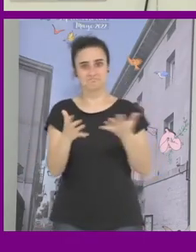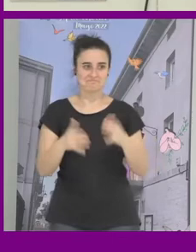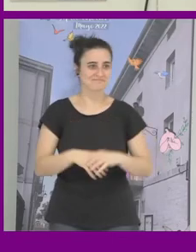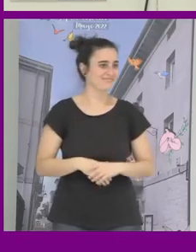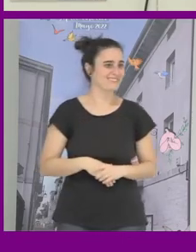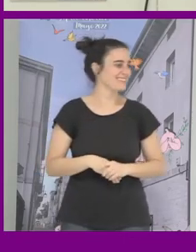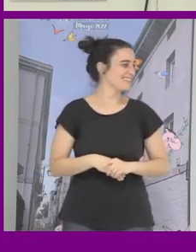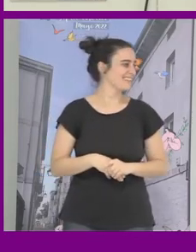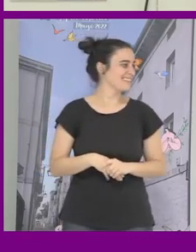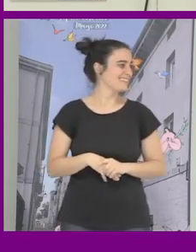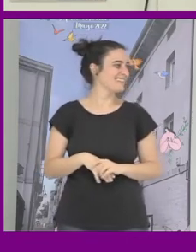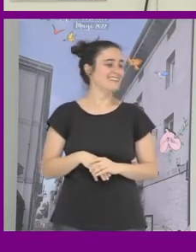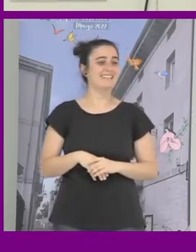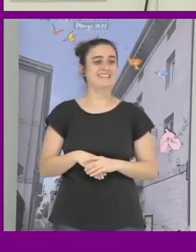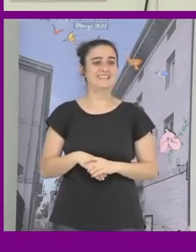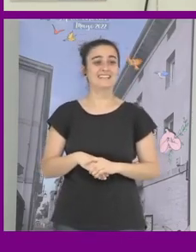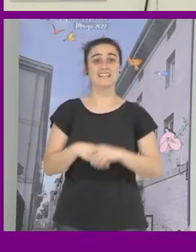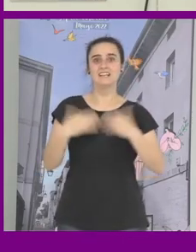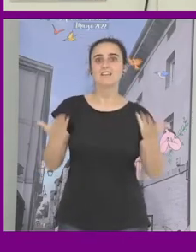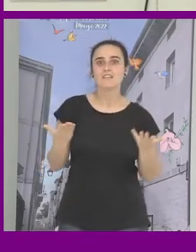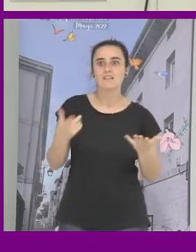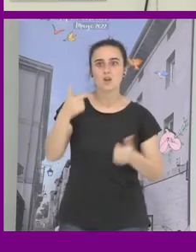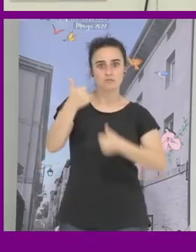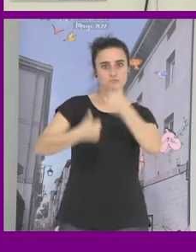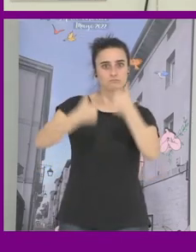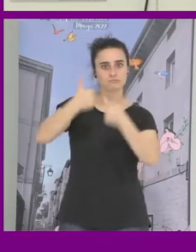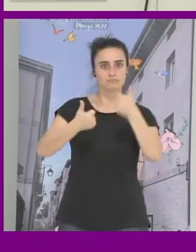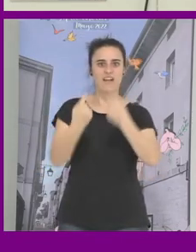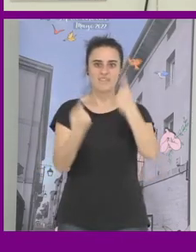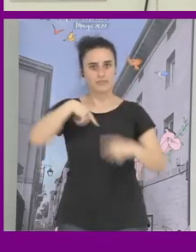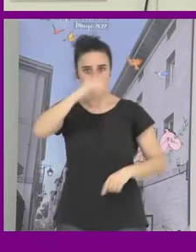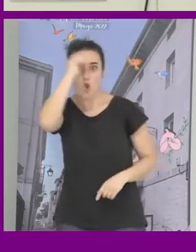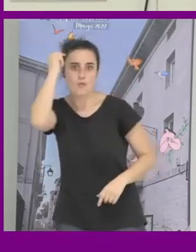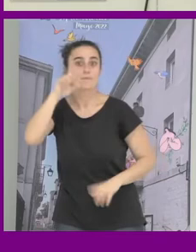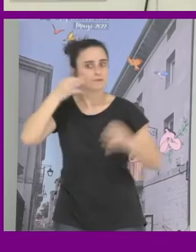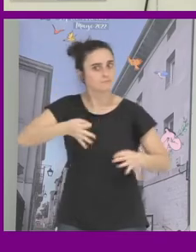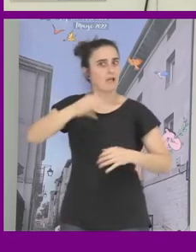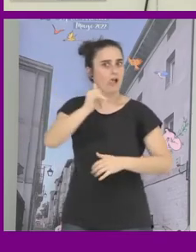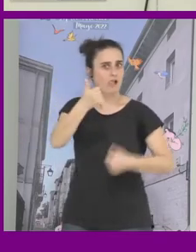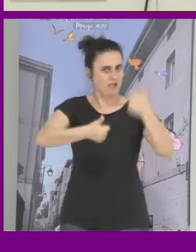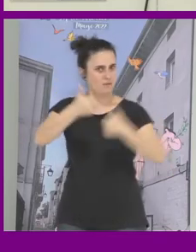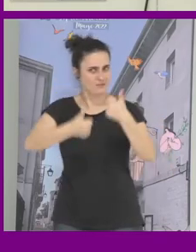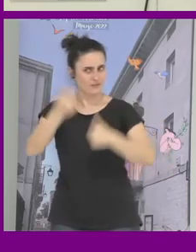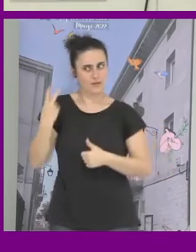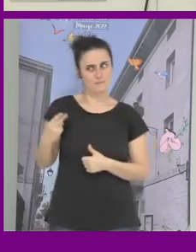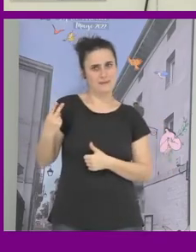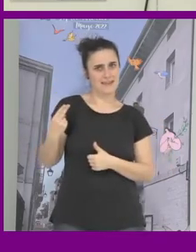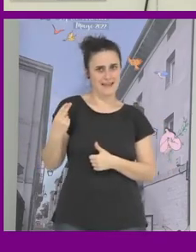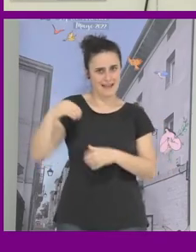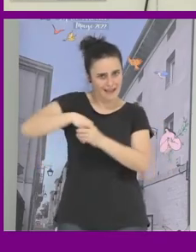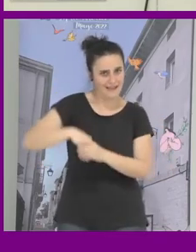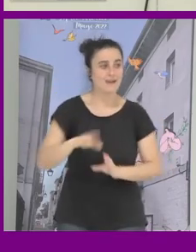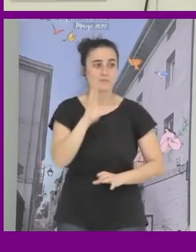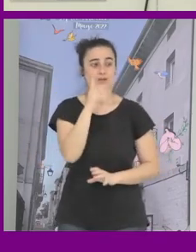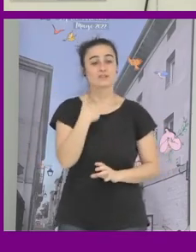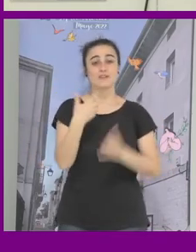bueno, orduan leia, hori ez daukagu presente, ez? Orduan, bueno, irakurriko dizkizuet pare bat pasarte,